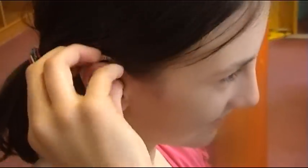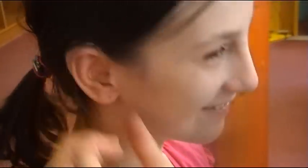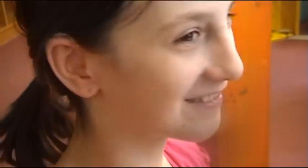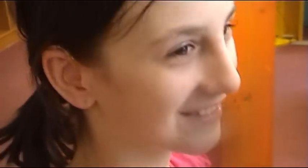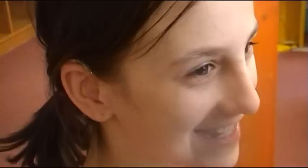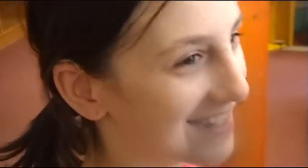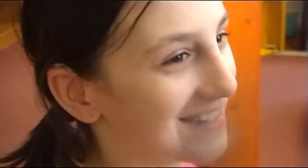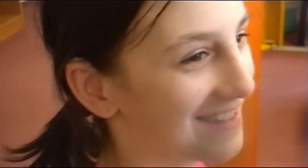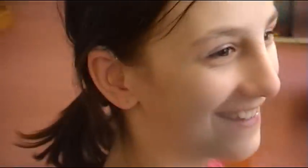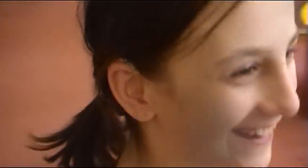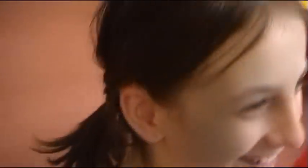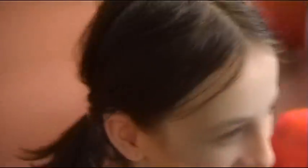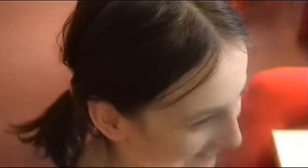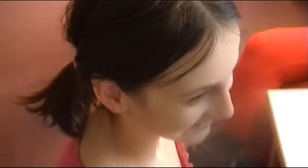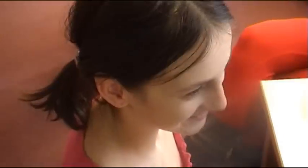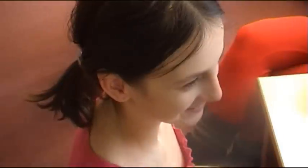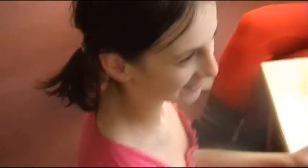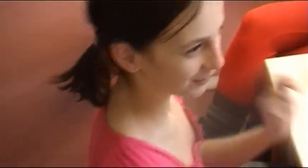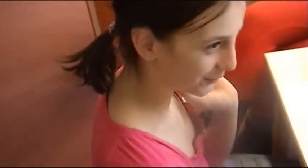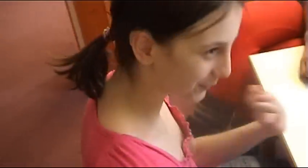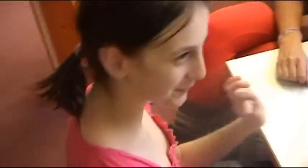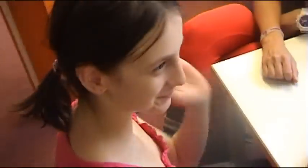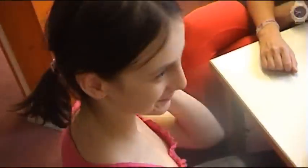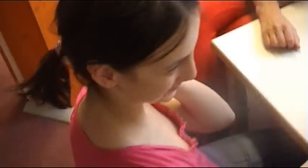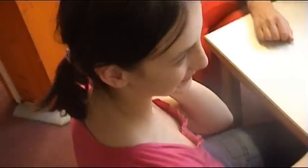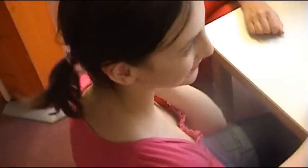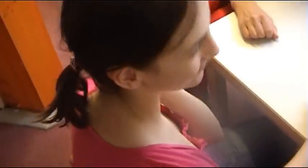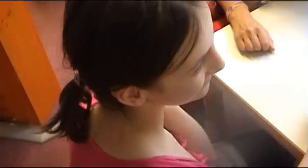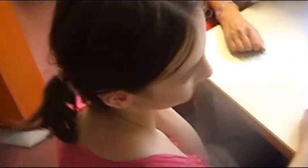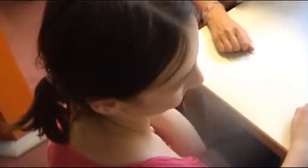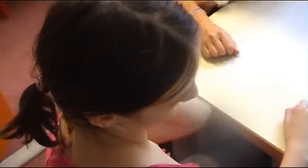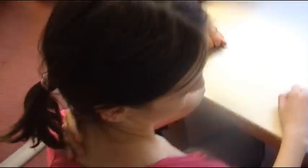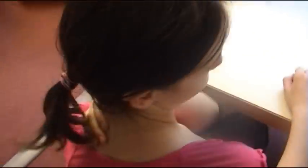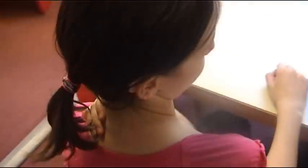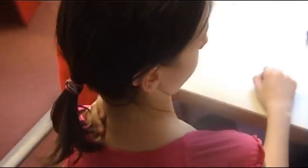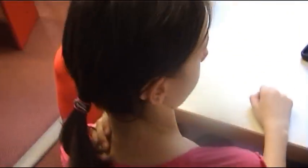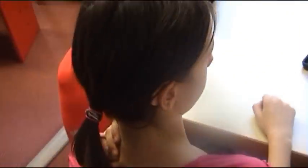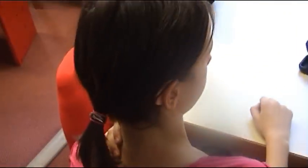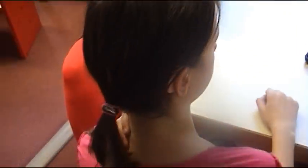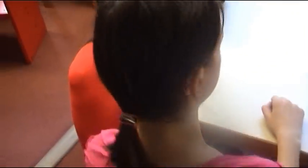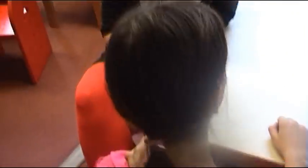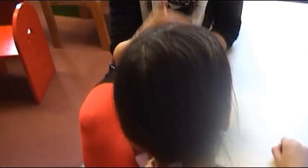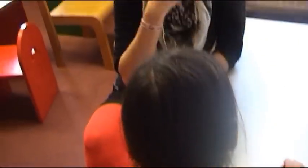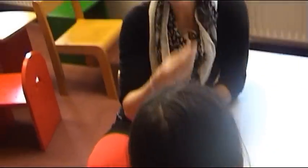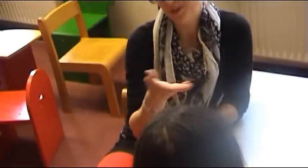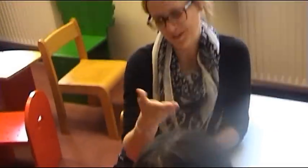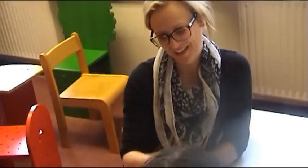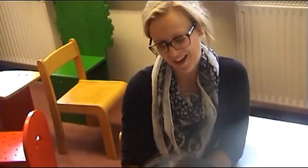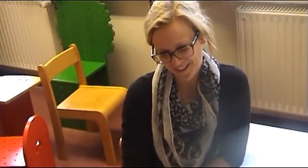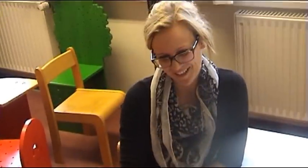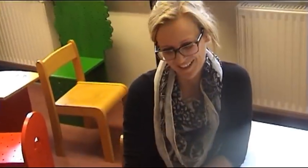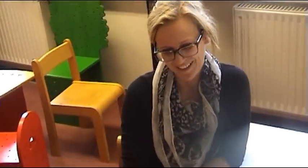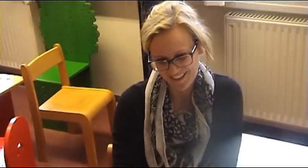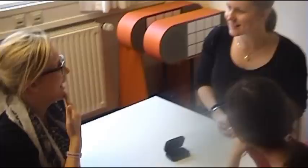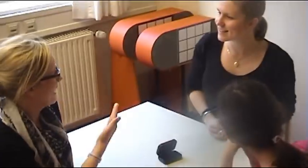Sehr gut. Und, wie geht's dir jetzt? Gut? Ist das gut? Was sagt die Mama? Ja, hübsch schaut